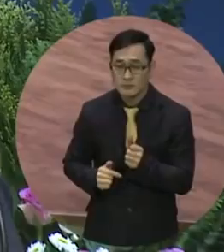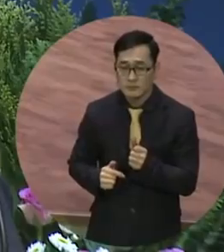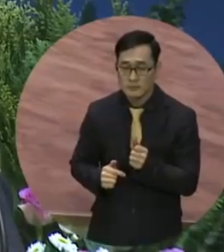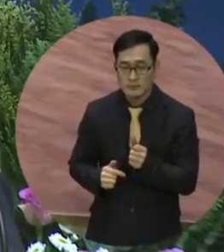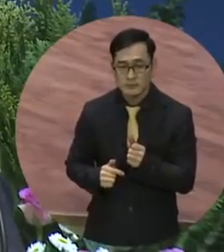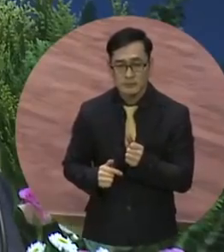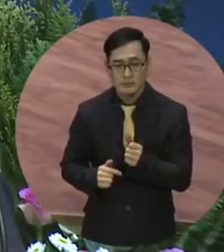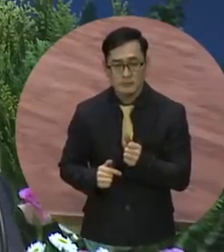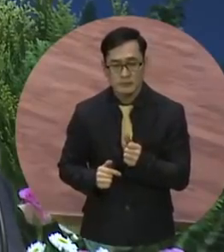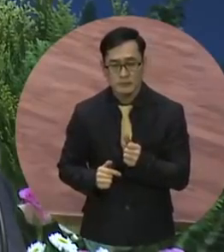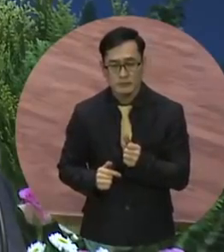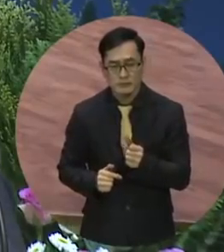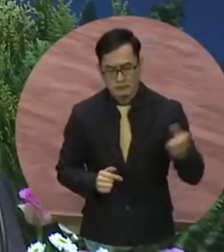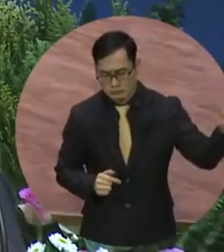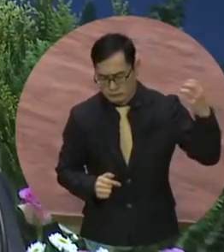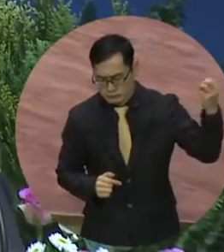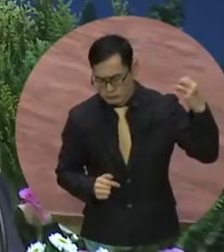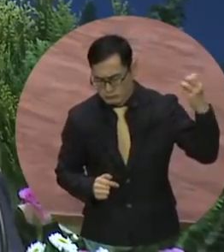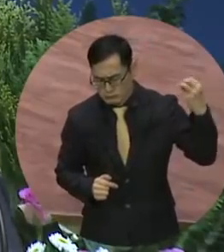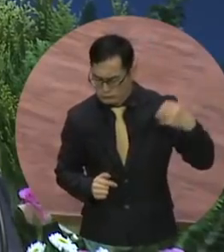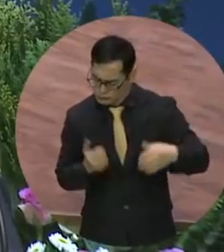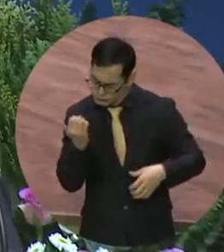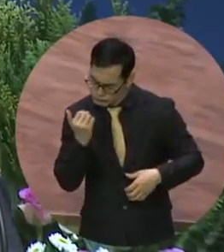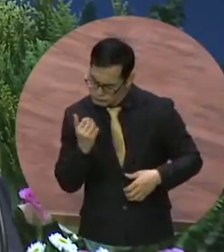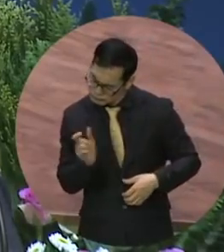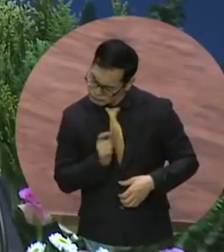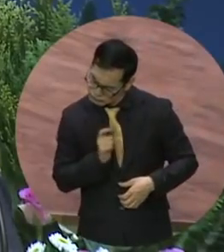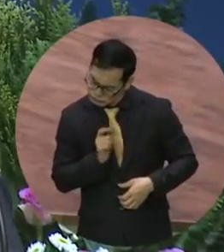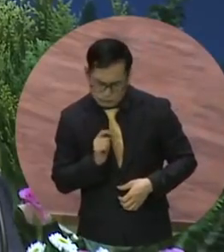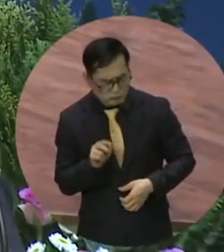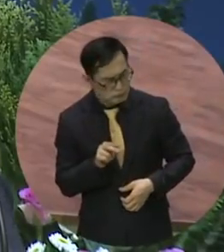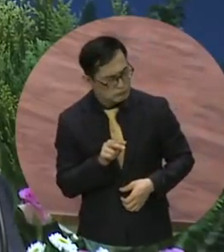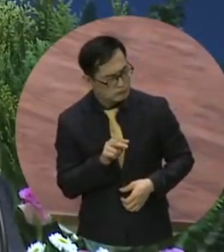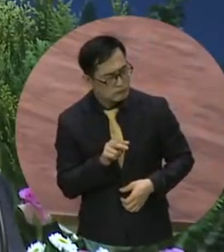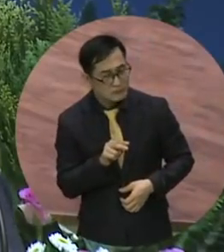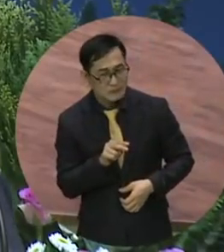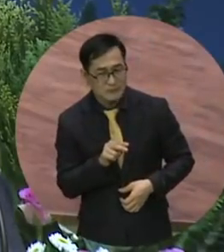말씀을 해변까지 들려오는 소리 들으니까 예수님이 음성이란 말이에요. 그러니까